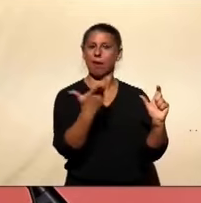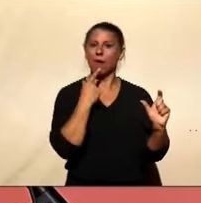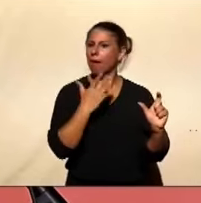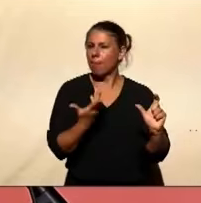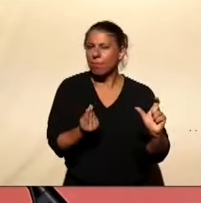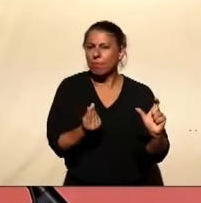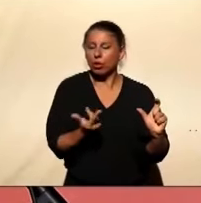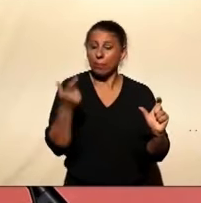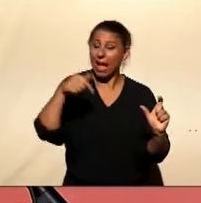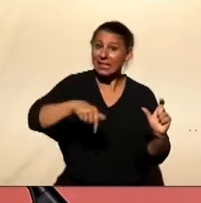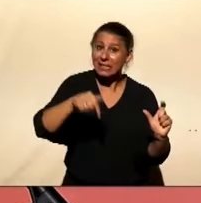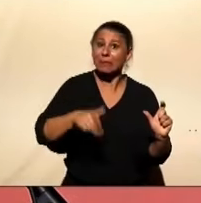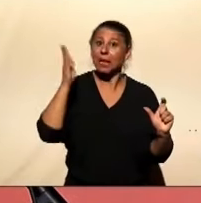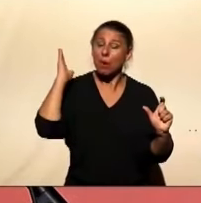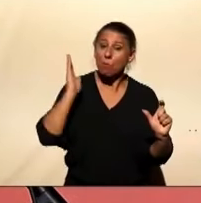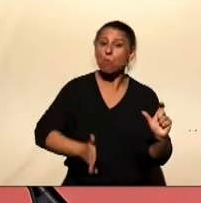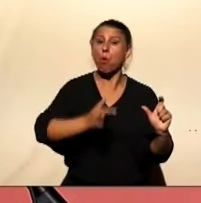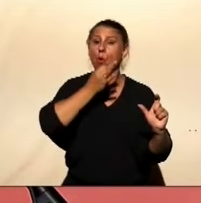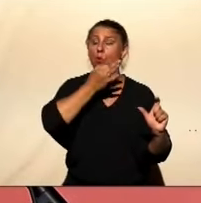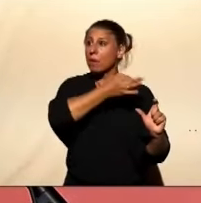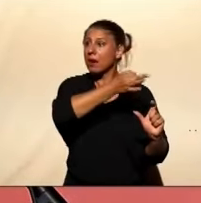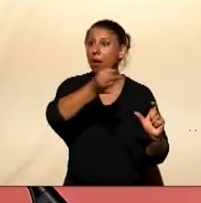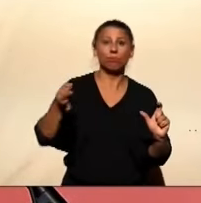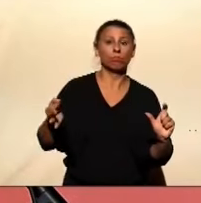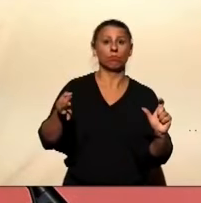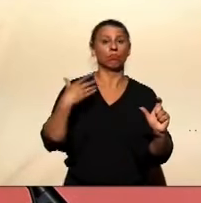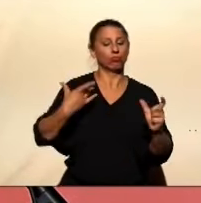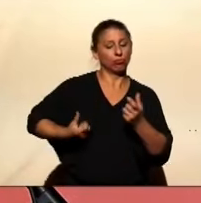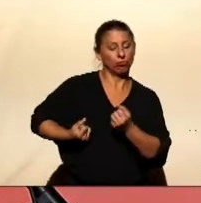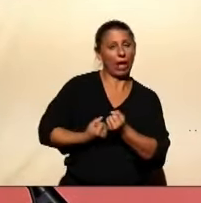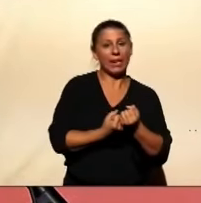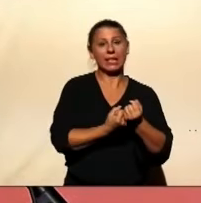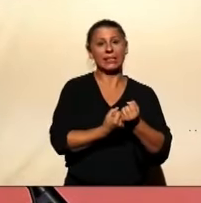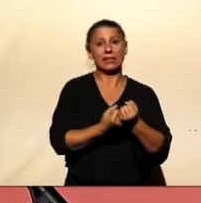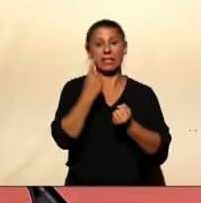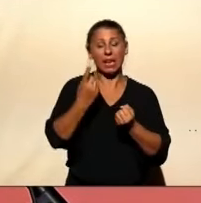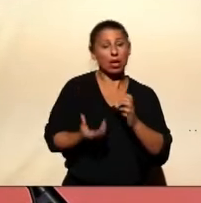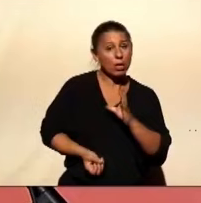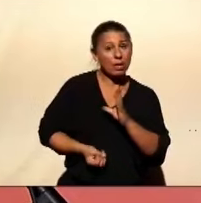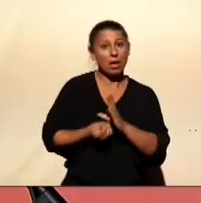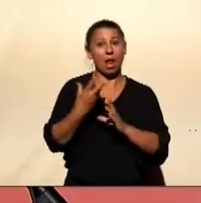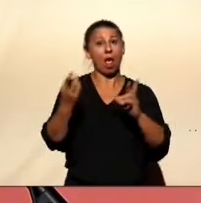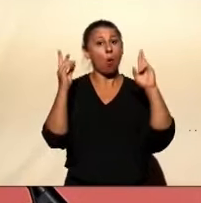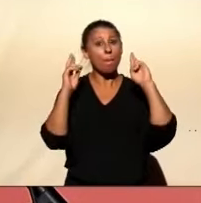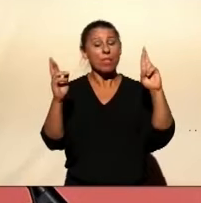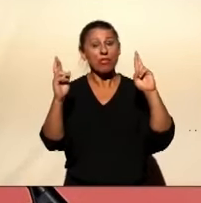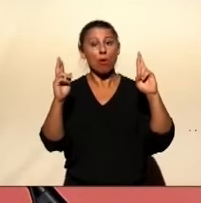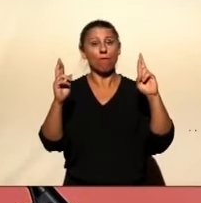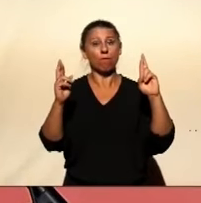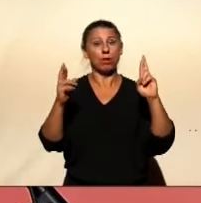αν σήμερα μπορούμε να μιλάμε για την ενίσχυση ενός νέου